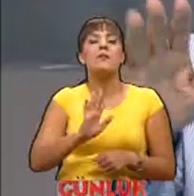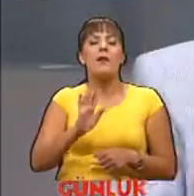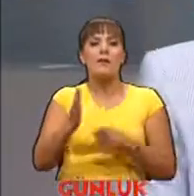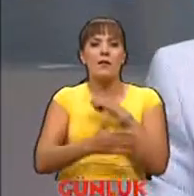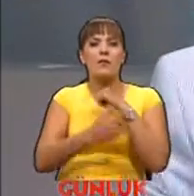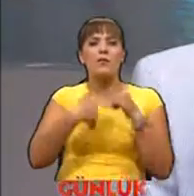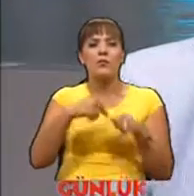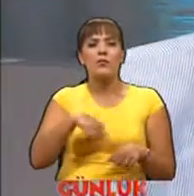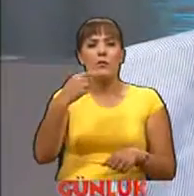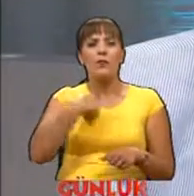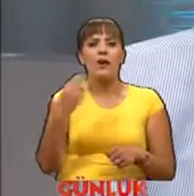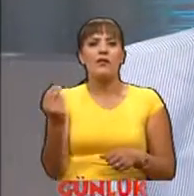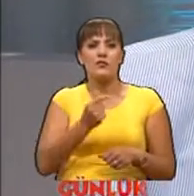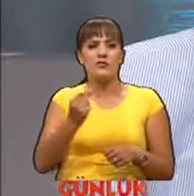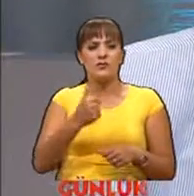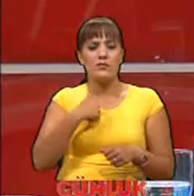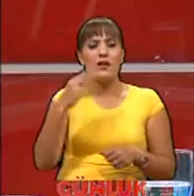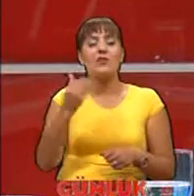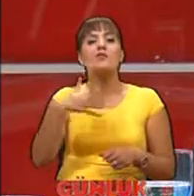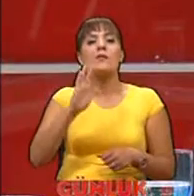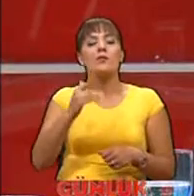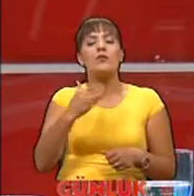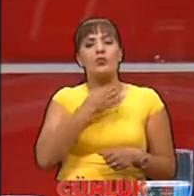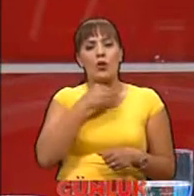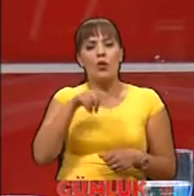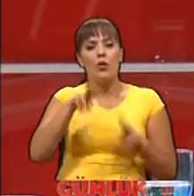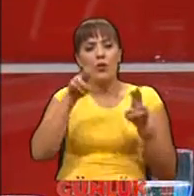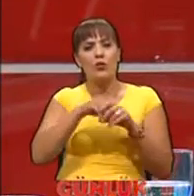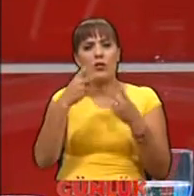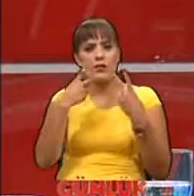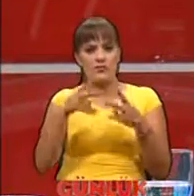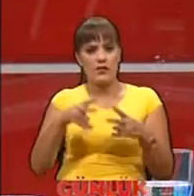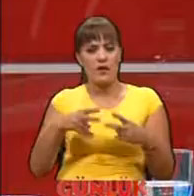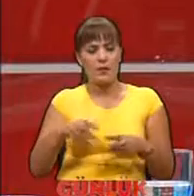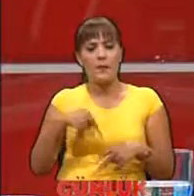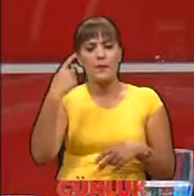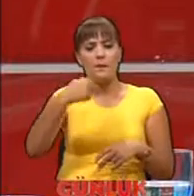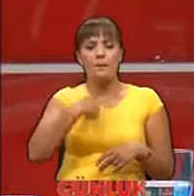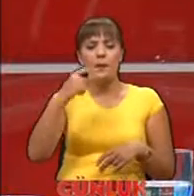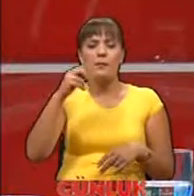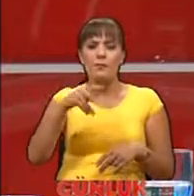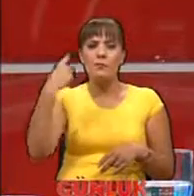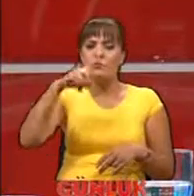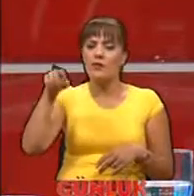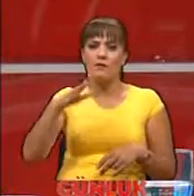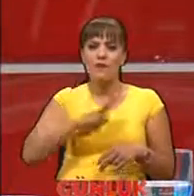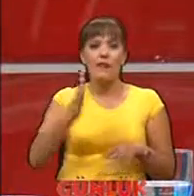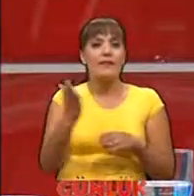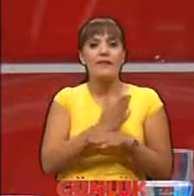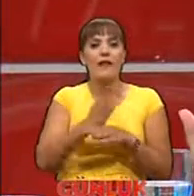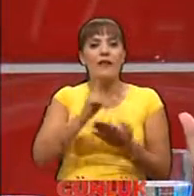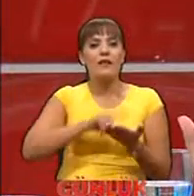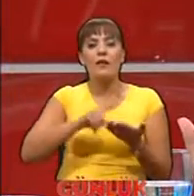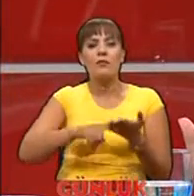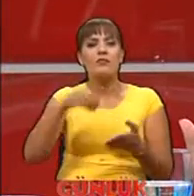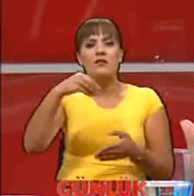bahsediyorum. Hocam muhtemelen ben kaçırdım. Evet. Kaçırmadıysam da ne olur rica o konuyu edin, açıklayalım. Rica çünkü edin, belki benim gibi takılanlar tabii vardır. Neden